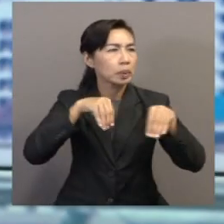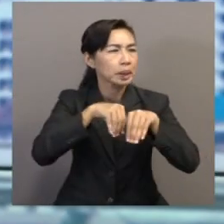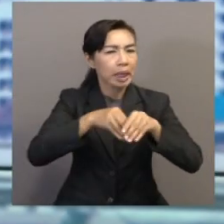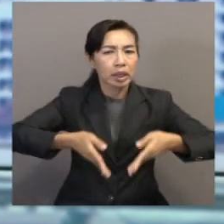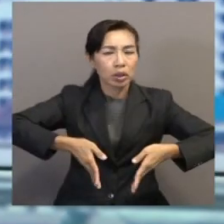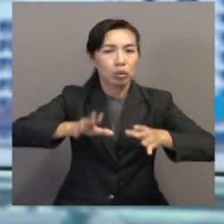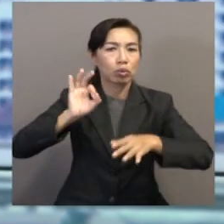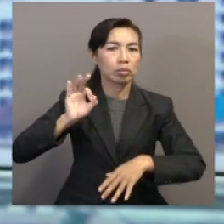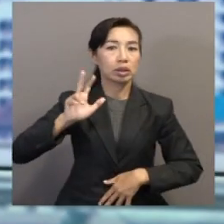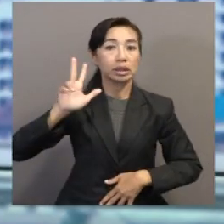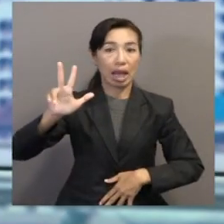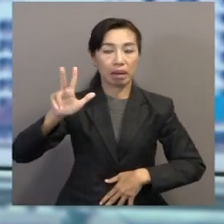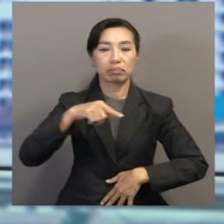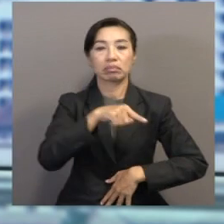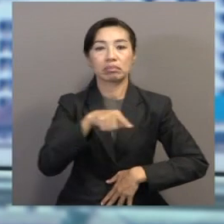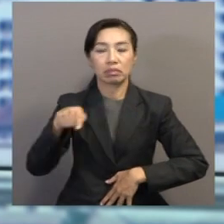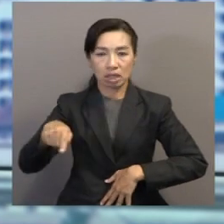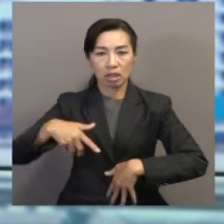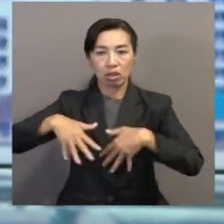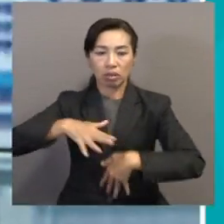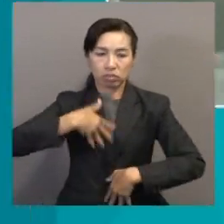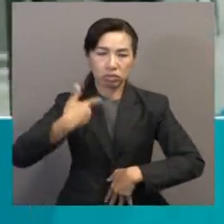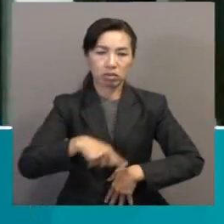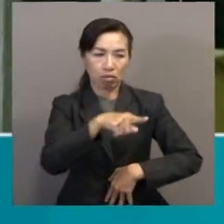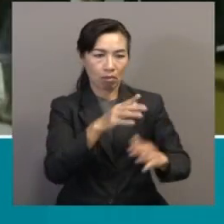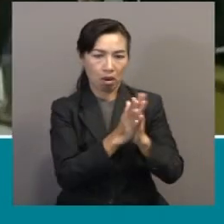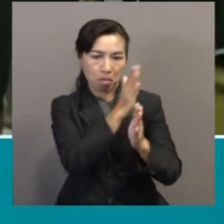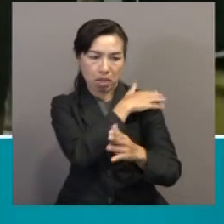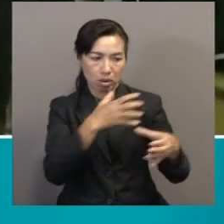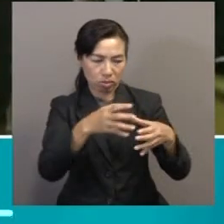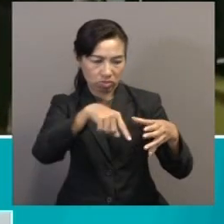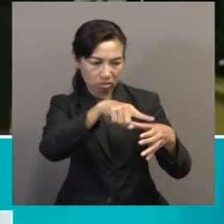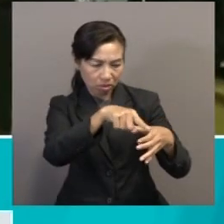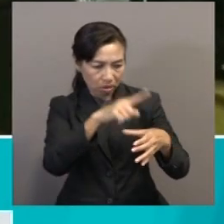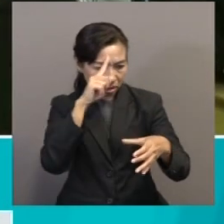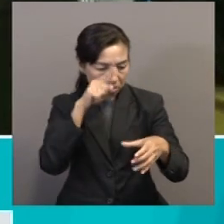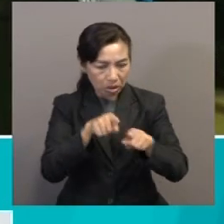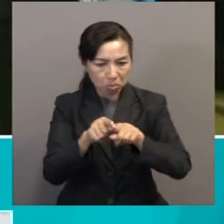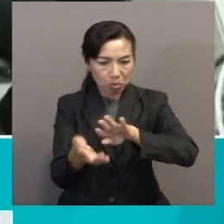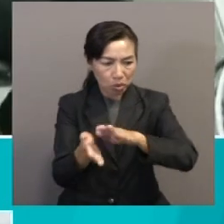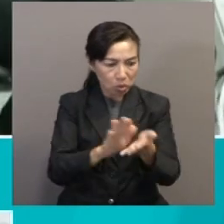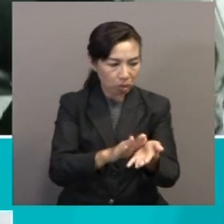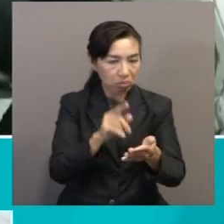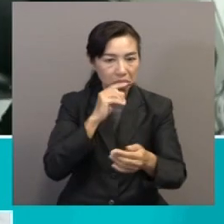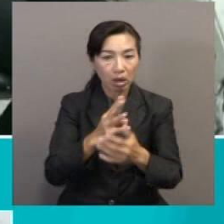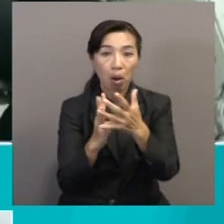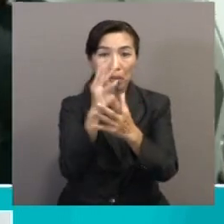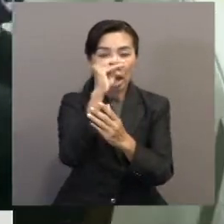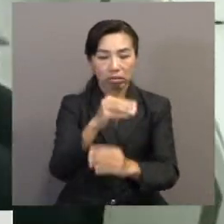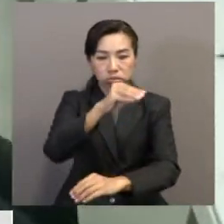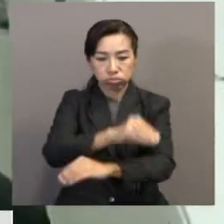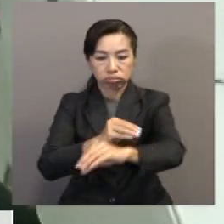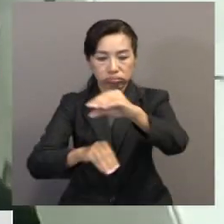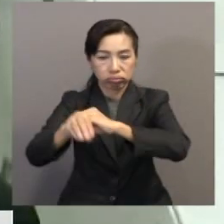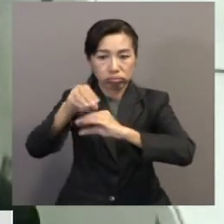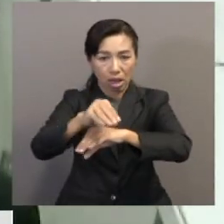3เนื่องจากชาวบ้านเองเขาก็ไม่พอใจนะครับที่พระสงฆ์กลุ่มนี้นำศพเนี่ยมาเผาบนกองฟืนเนื่องจากเป็นที่ชุม